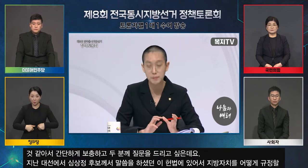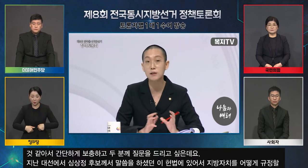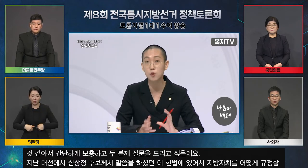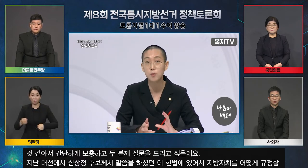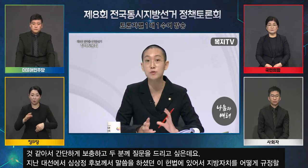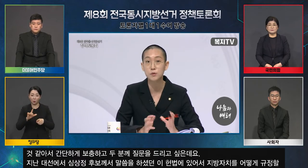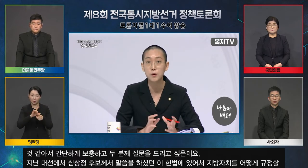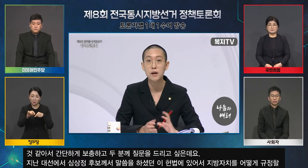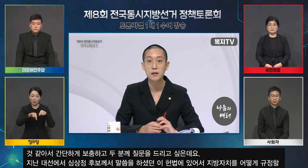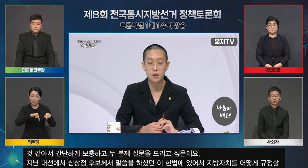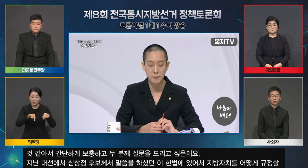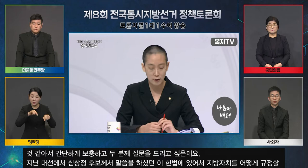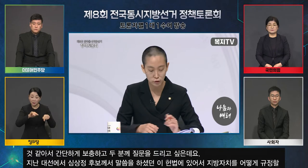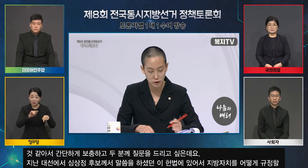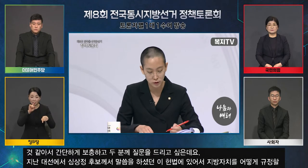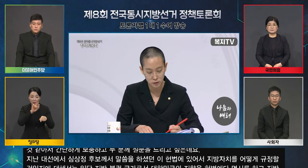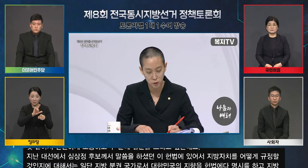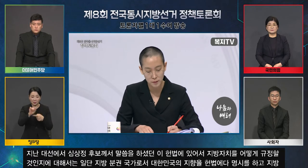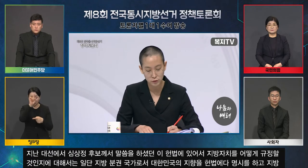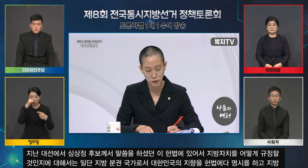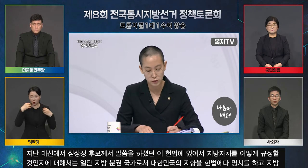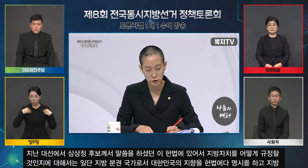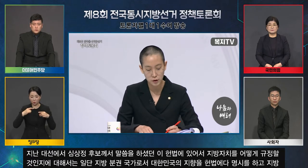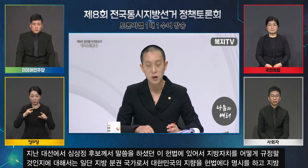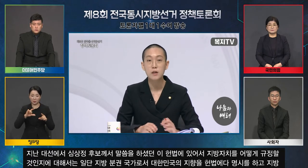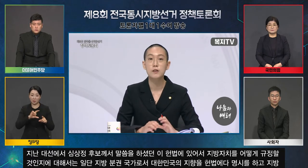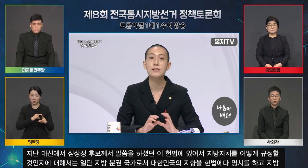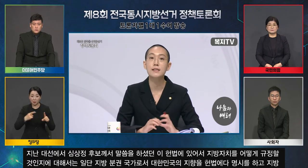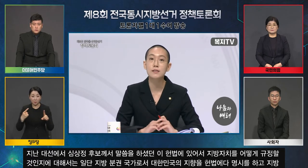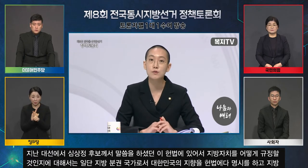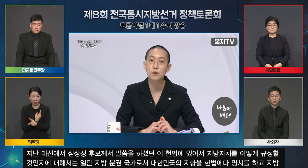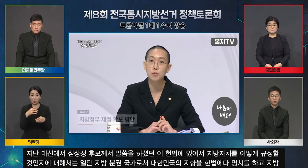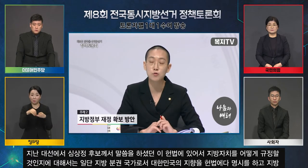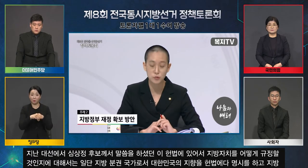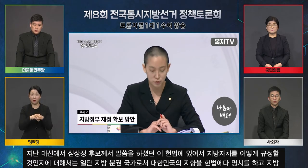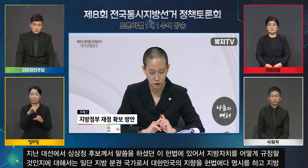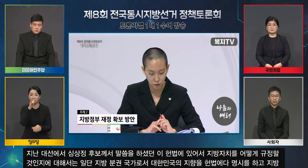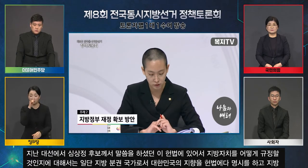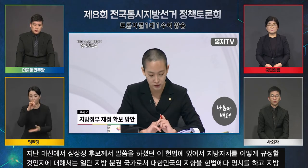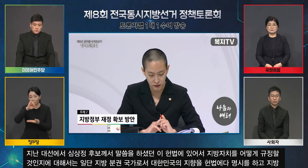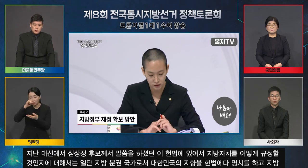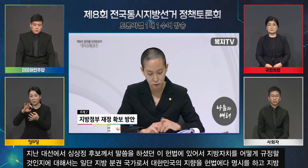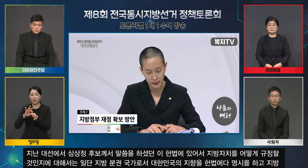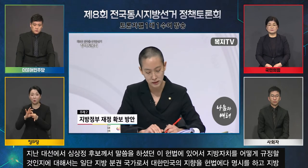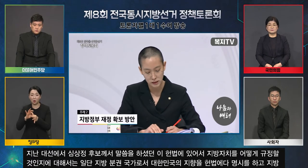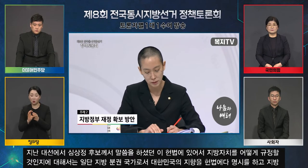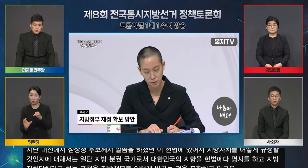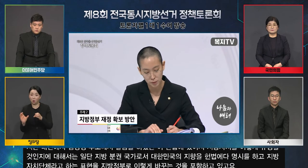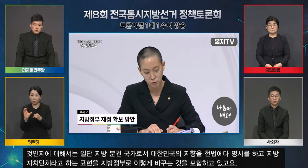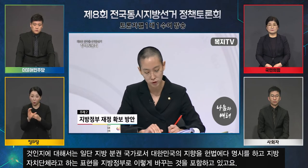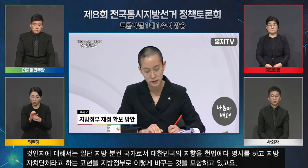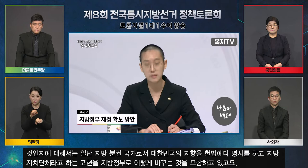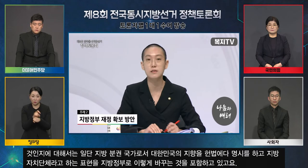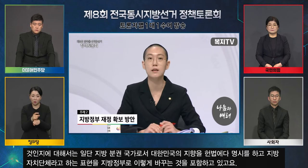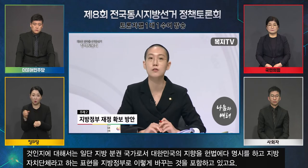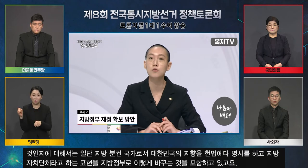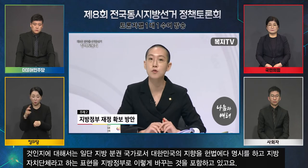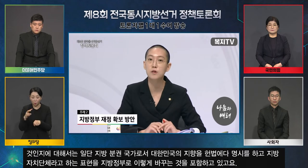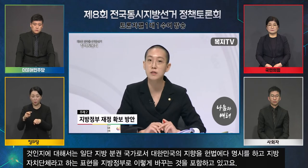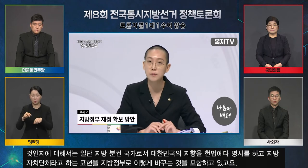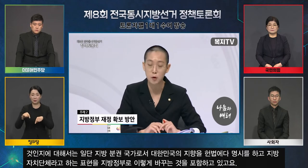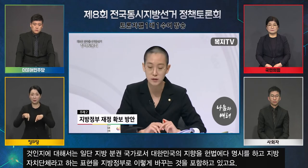표현을 지방정부로 이렇게 바꾸는 것을 포함하고 있고요. 예산에 있어서의 보충성의 원칙 그리고 자치입법권,